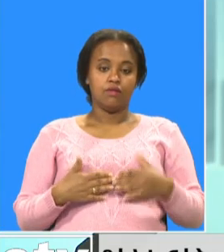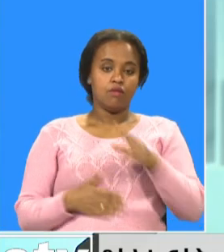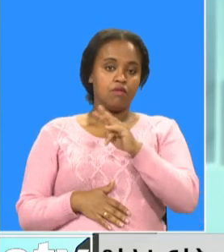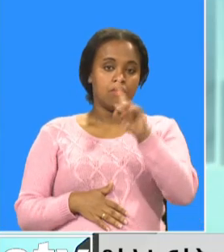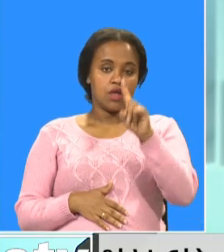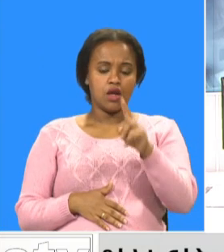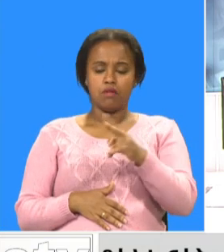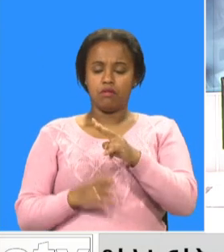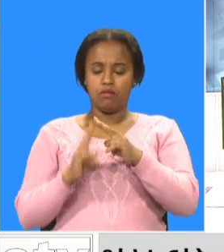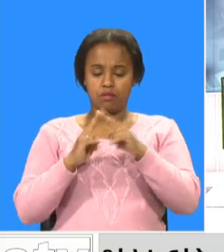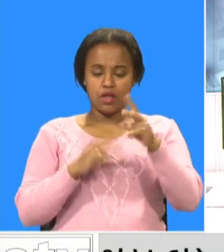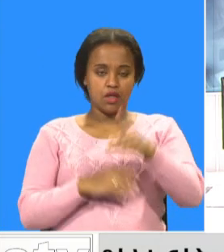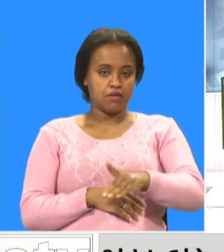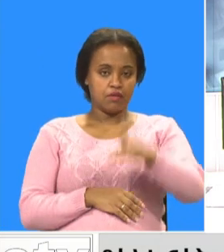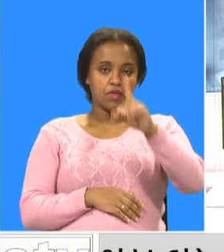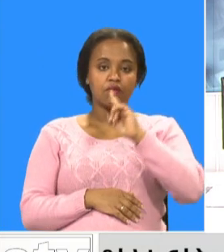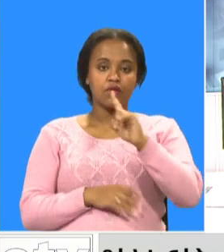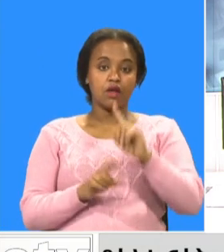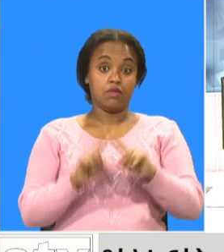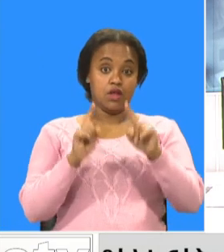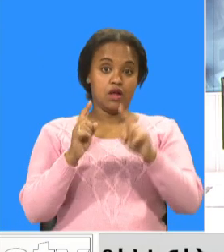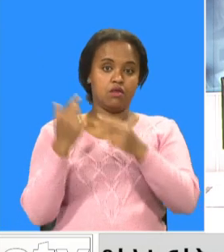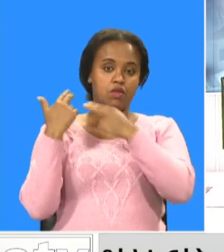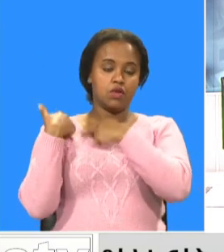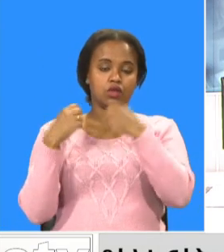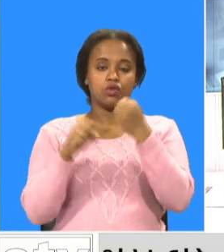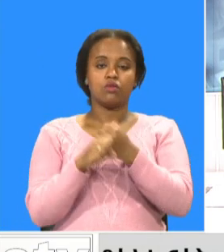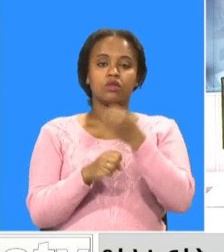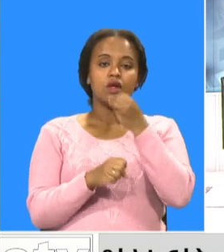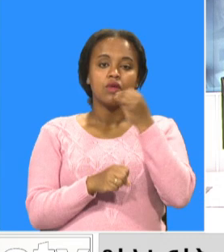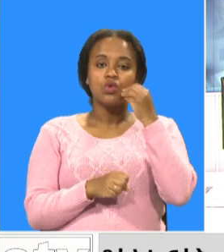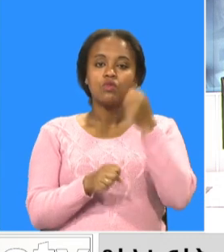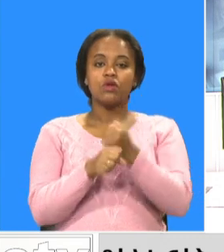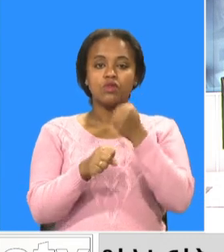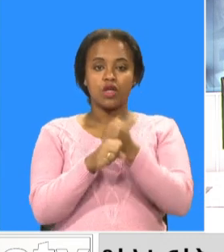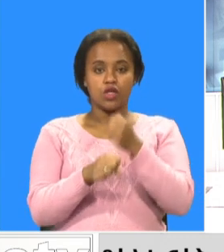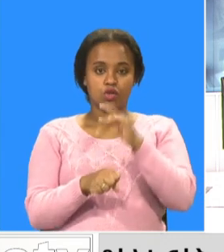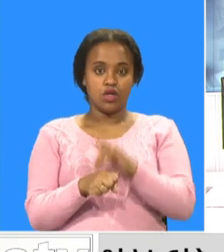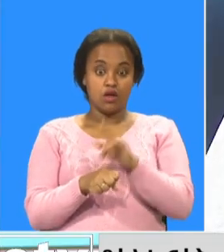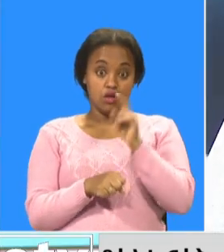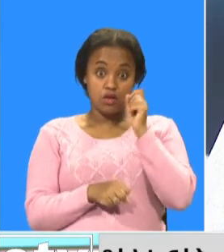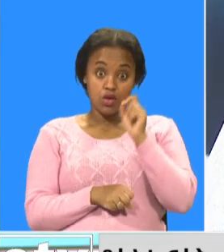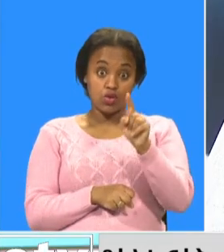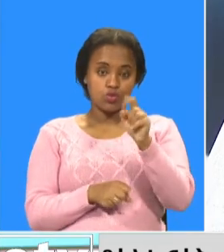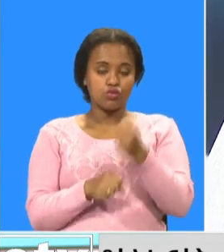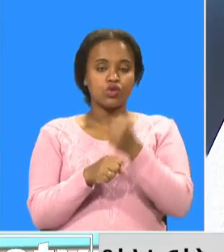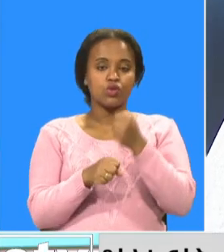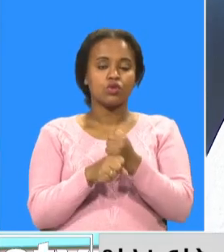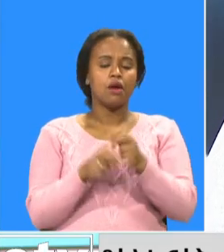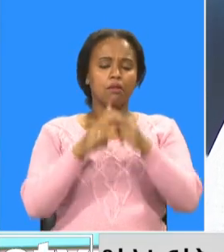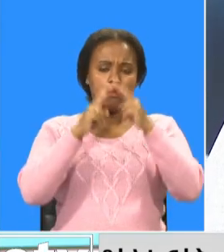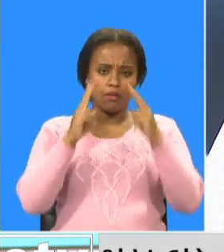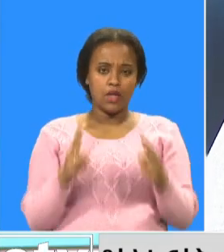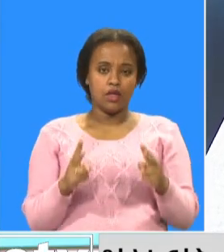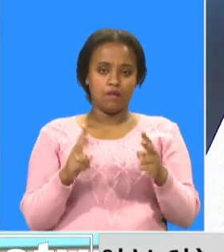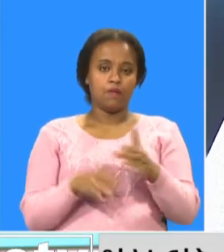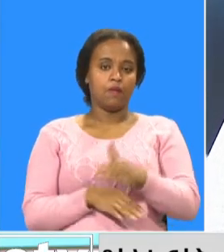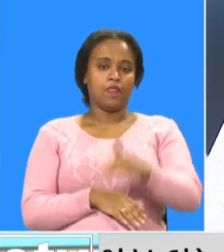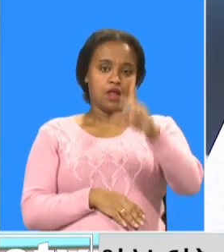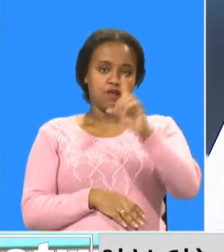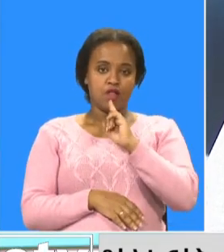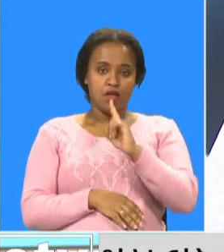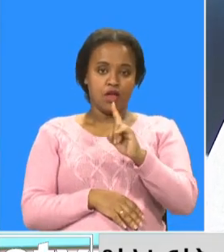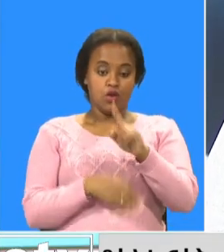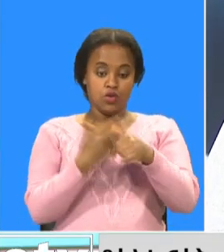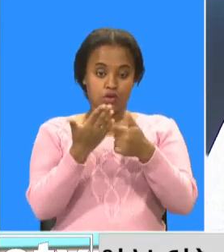ሚና በጣም ከፍተኛ ነው። በዚህ በተለይ ባለስልጣን መስሪያ ቤቱ በሚሰራቸው ስራዎች ላይ እነሱ የሚሰሩት ስራ በጣም ከፍተኛ